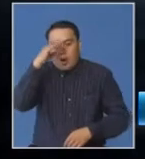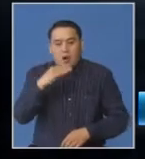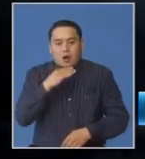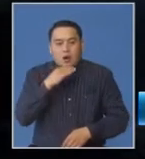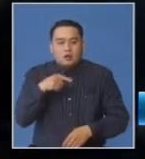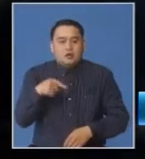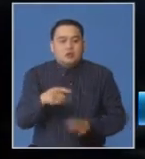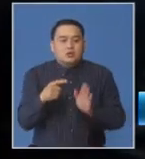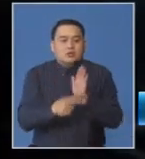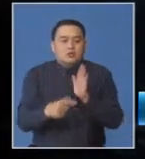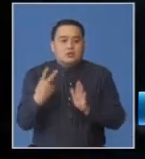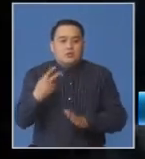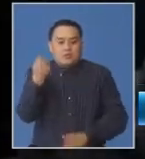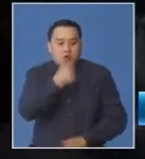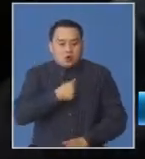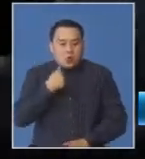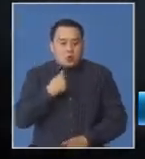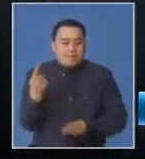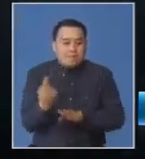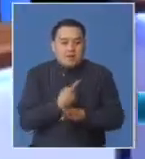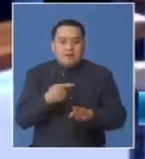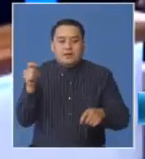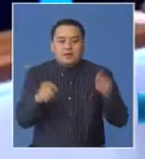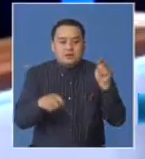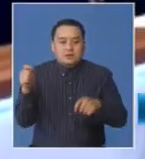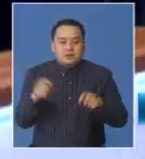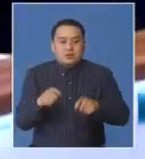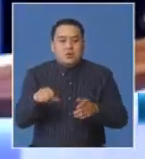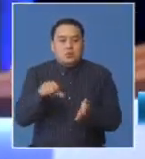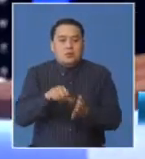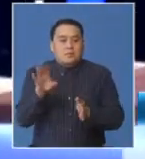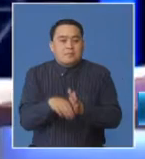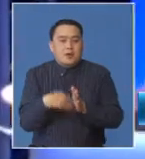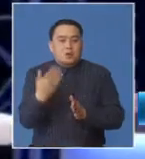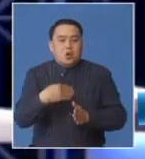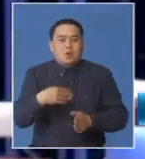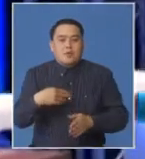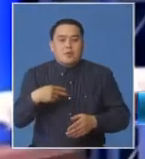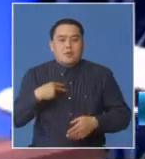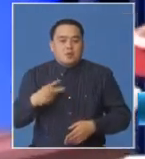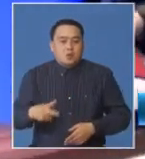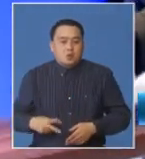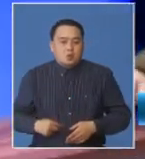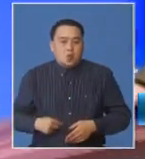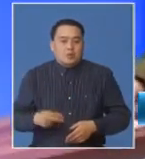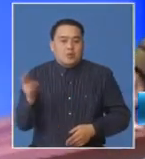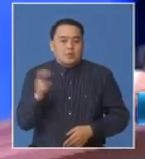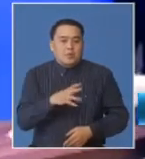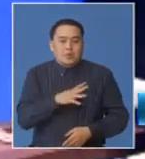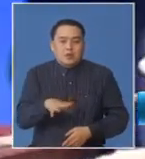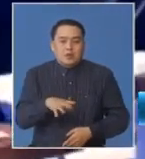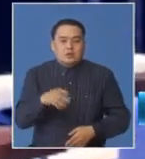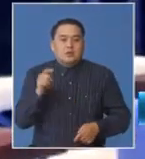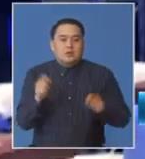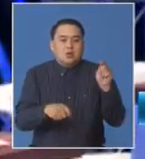в 1972 году. Впервые съезд проходит без его участия. Из-за конфликта с дочерью отец-основатель в Лилль не приехал, а на съезде его